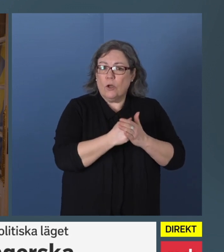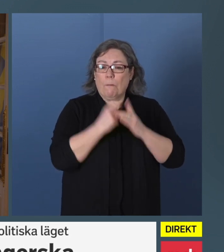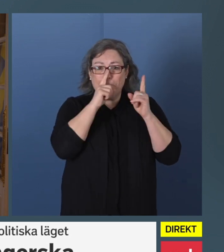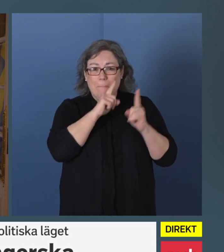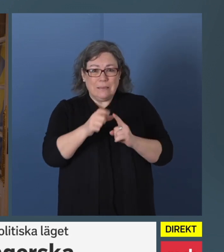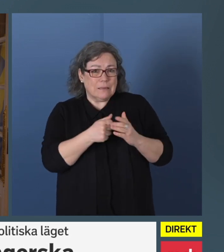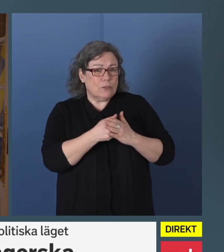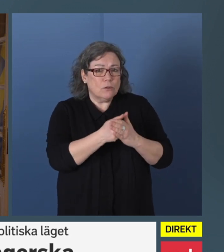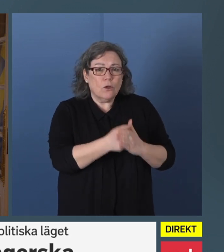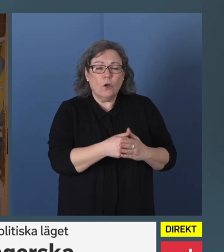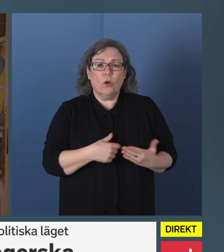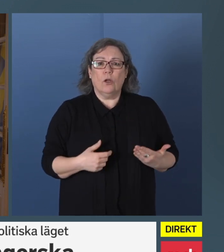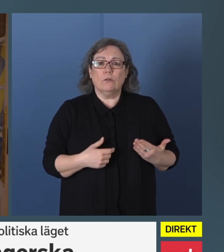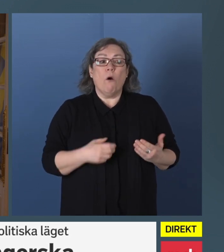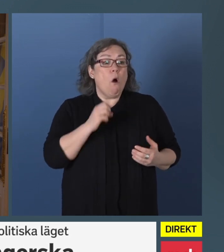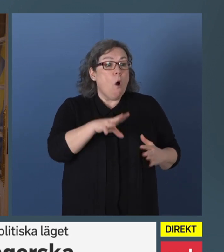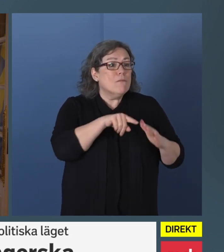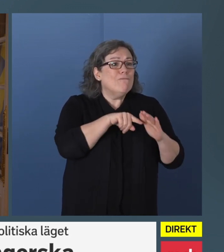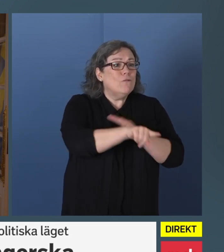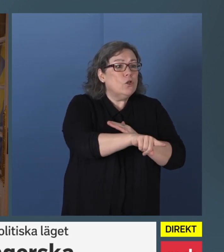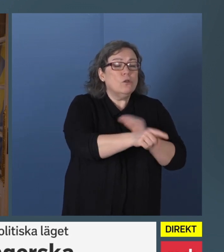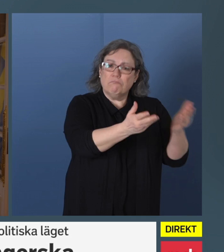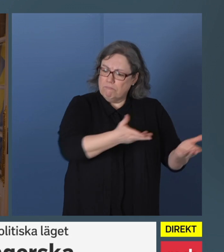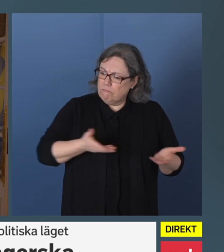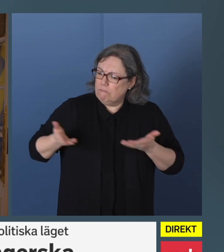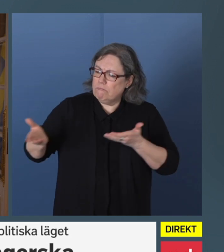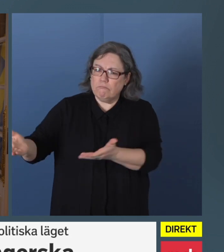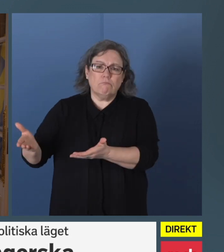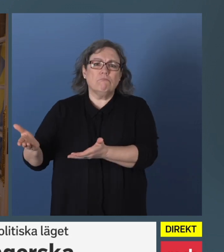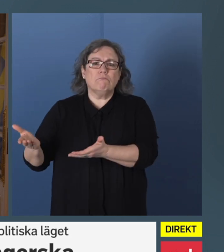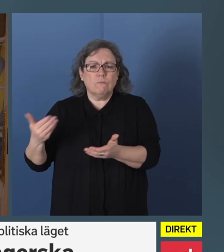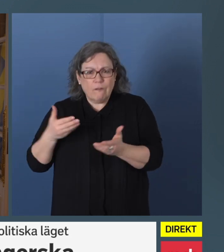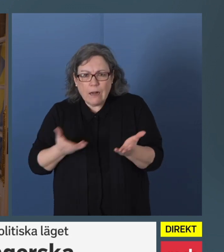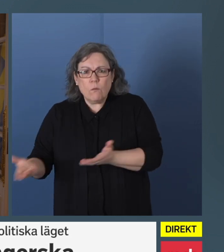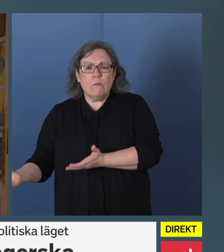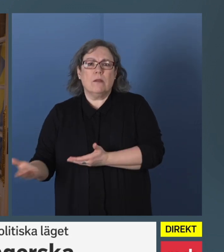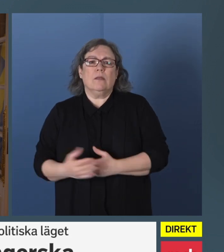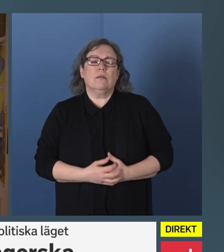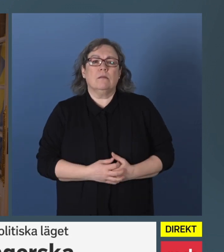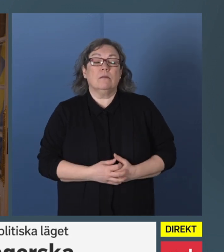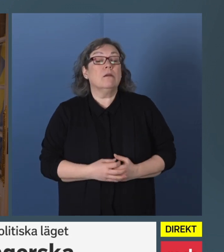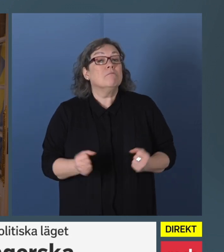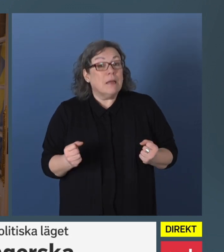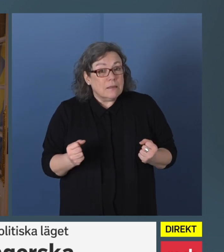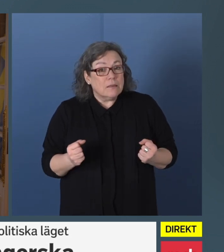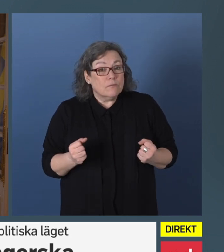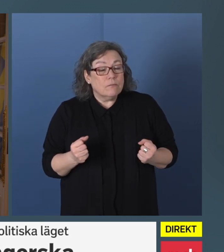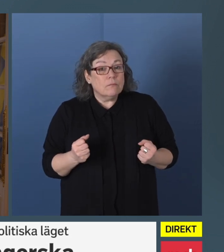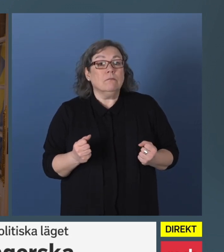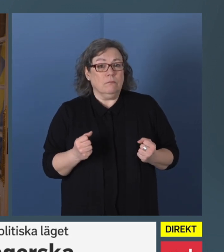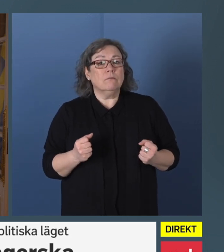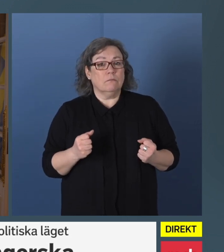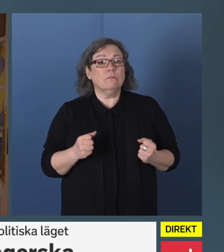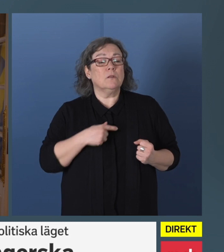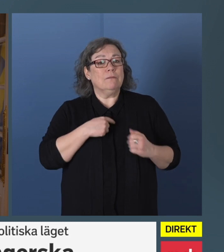stöd, med fristad åt de ukrainare som flyr undan kriget, men också med stöd